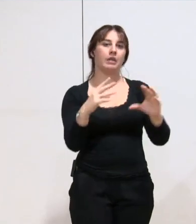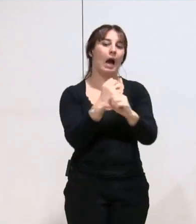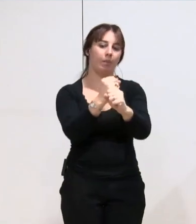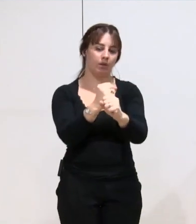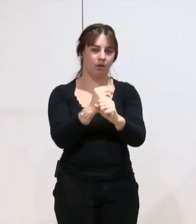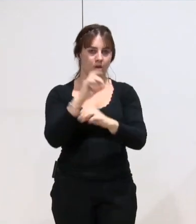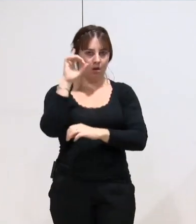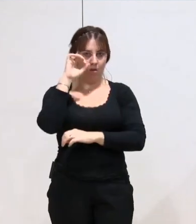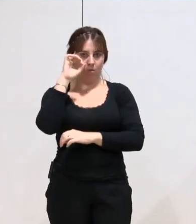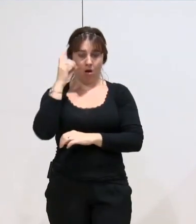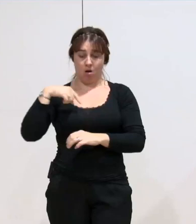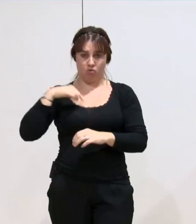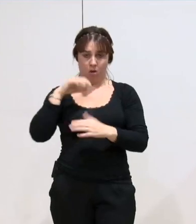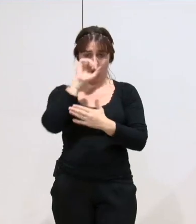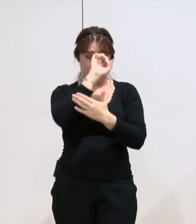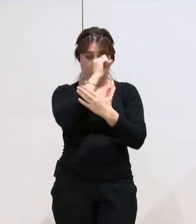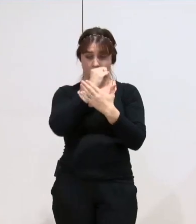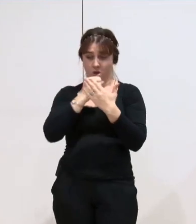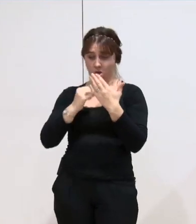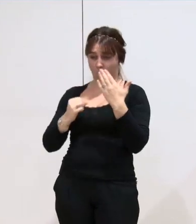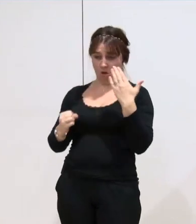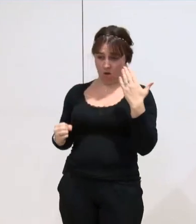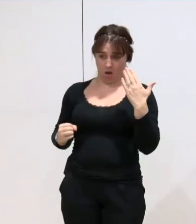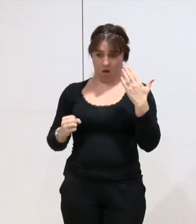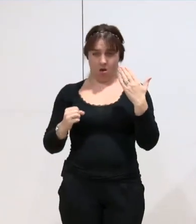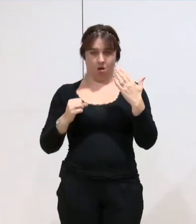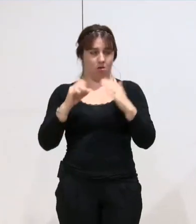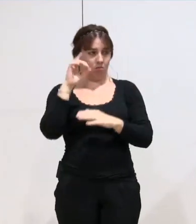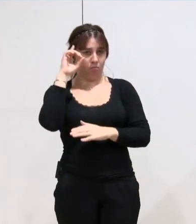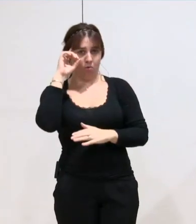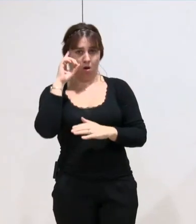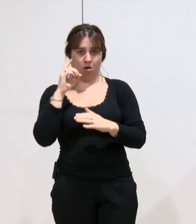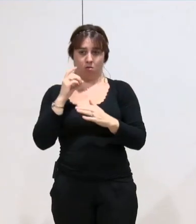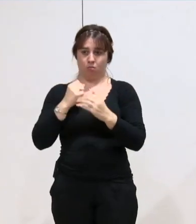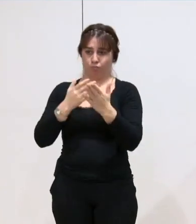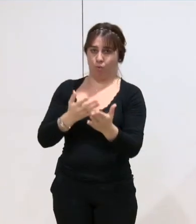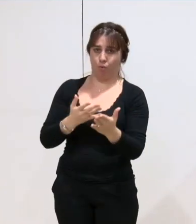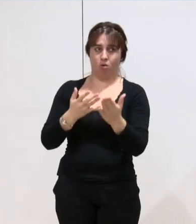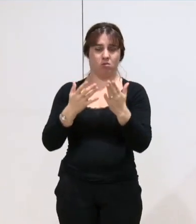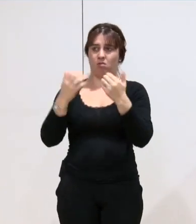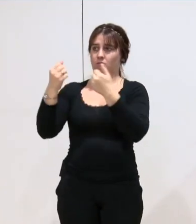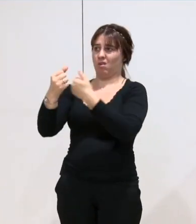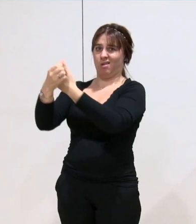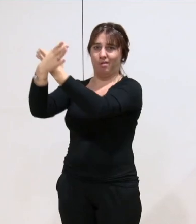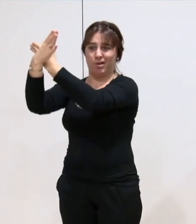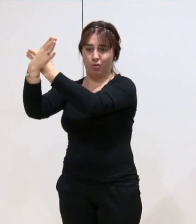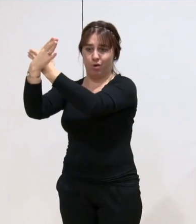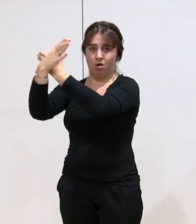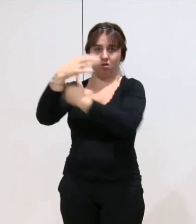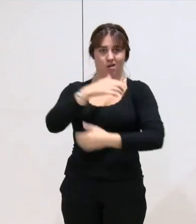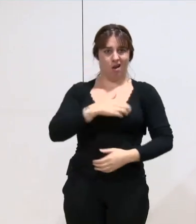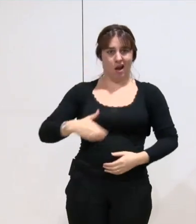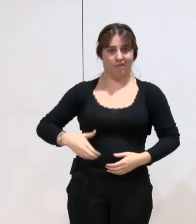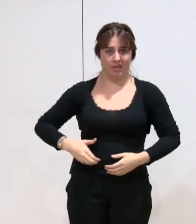on a du mal à suivre, si vous voulez, entre ces allers-retours entre la métropole et la